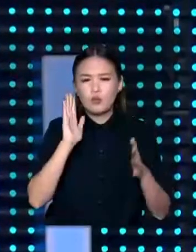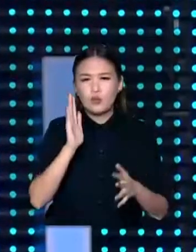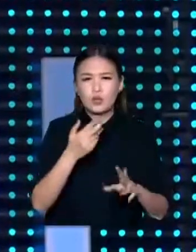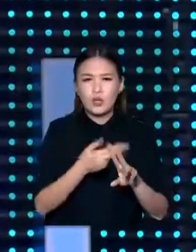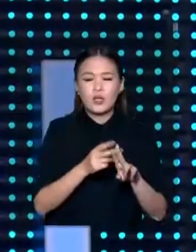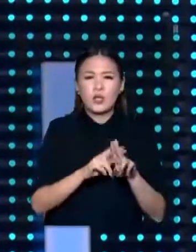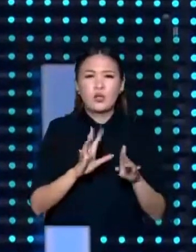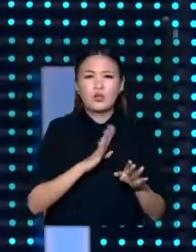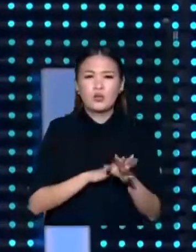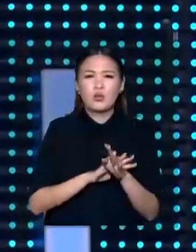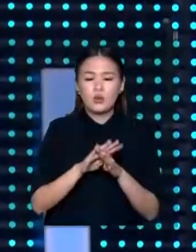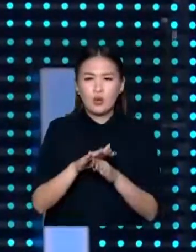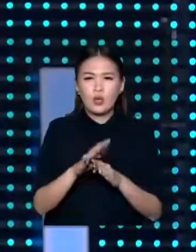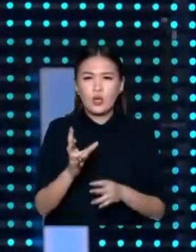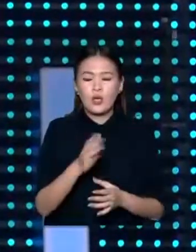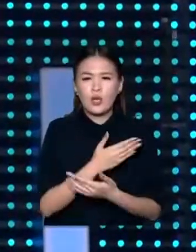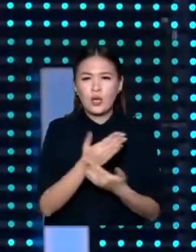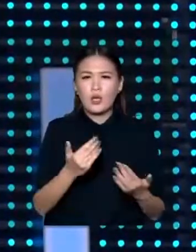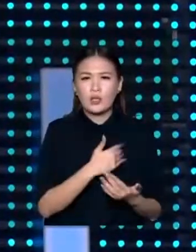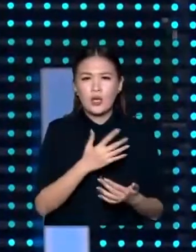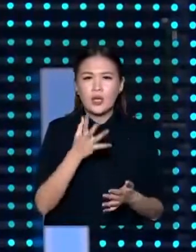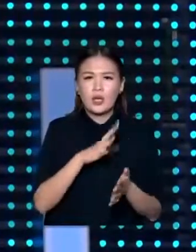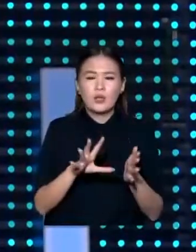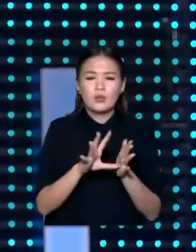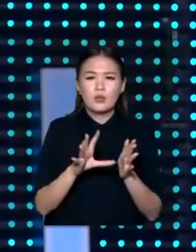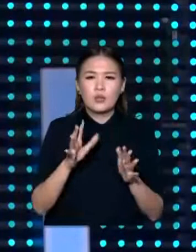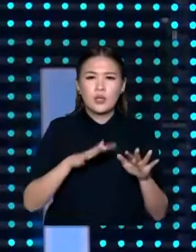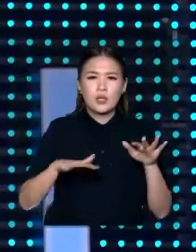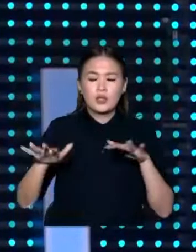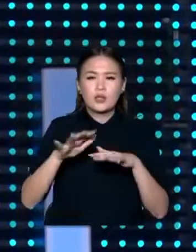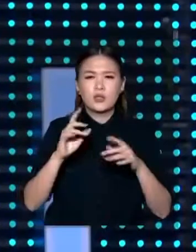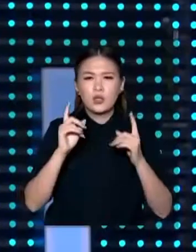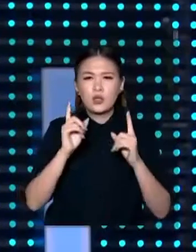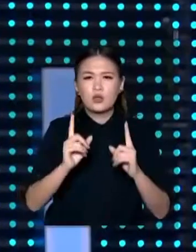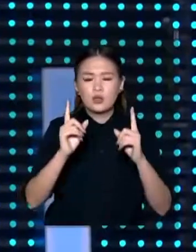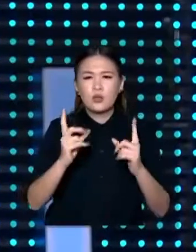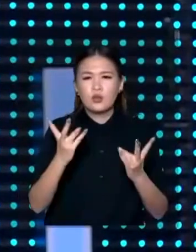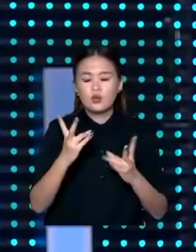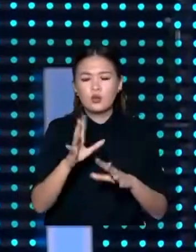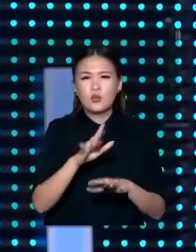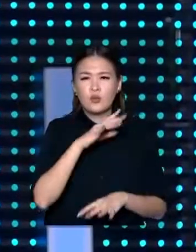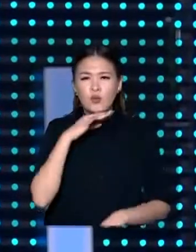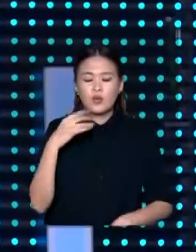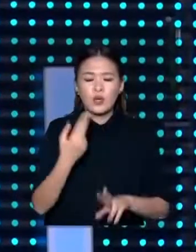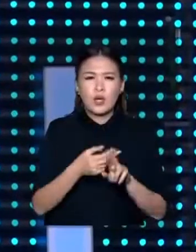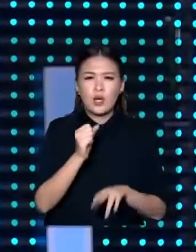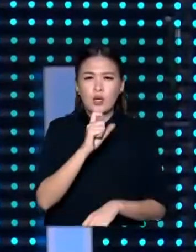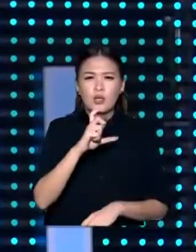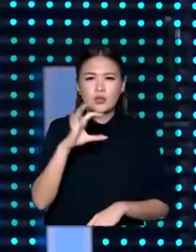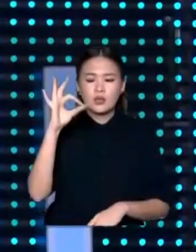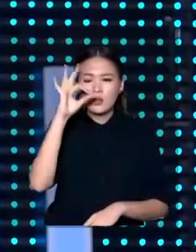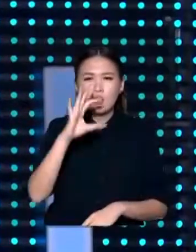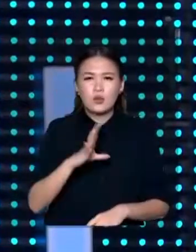оны толық қанағаттандыру үшін елімізге атом электростанциясына деген қажеттілік туындап отыр. Айске қатысты әңгімені өрбіту